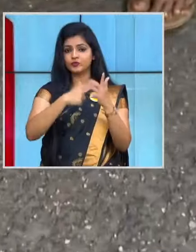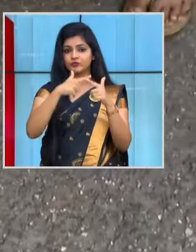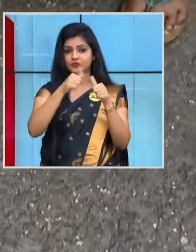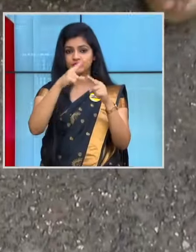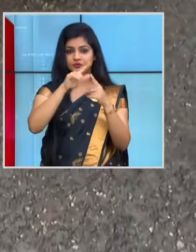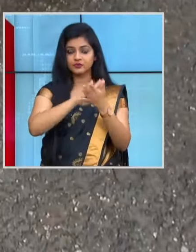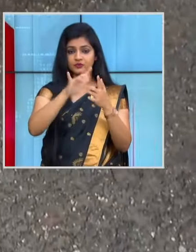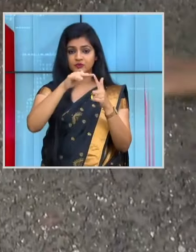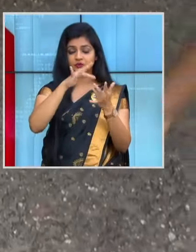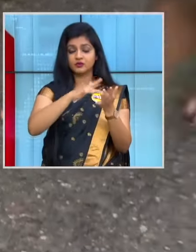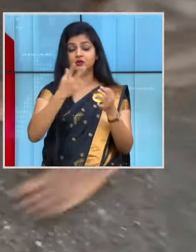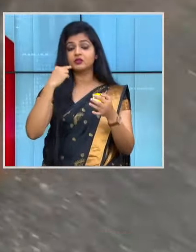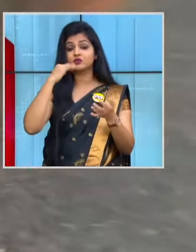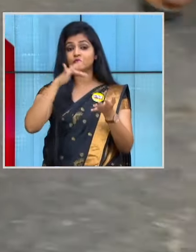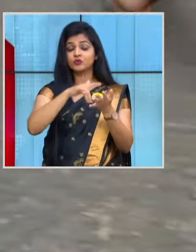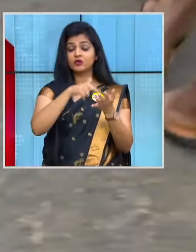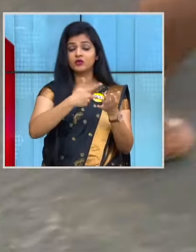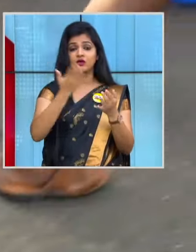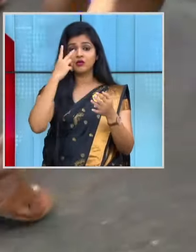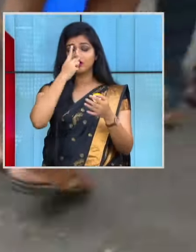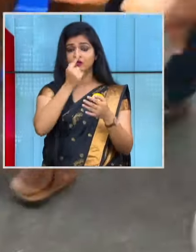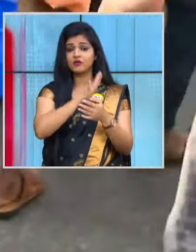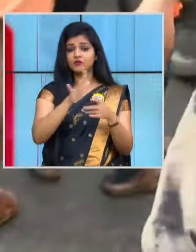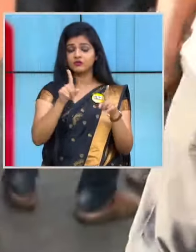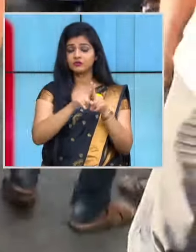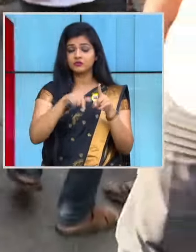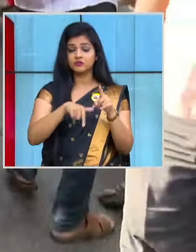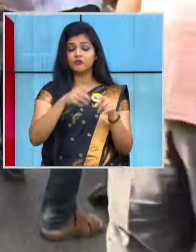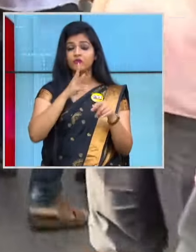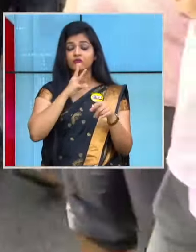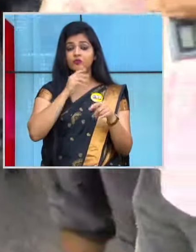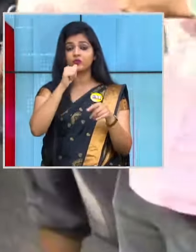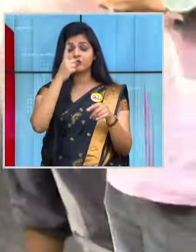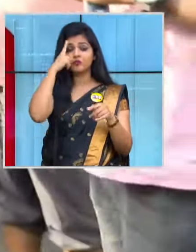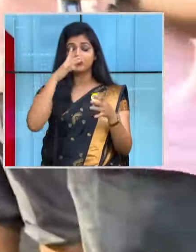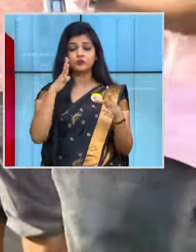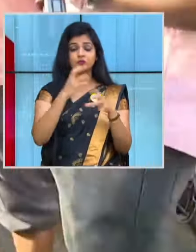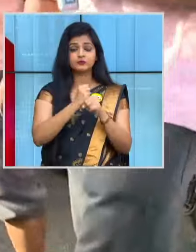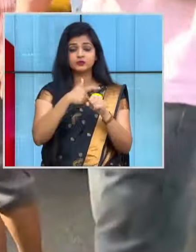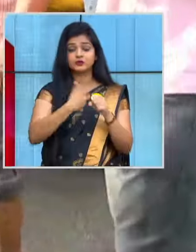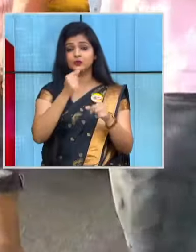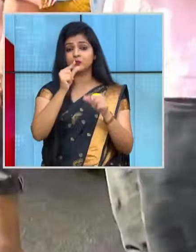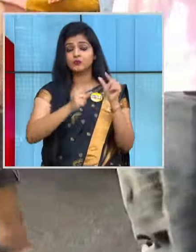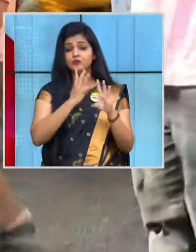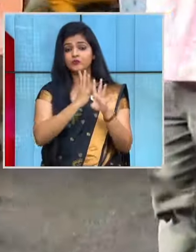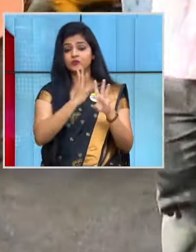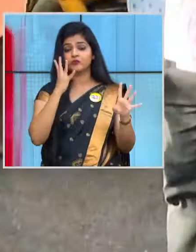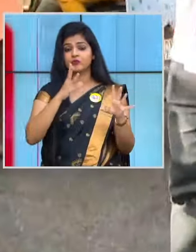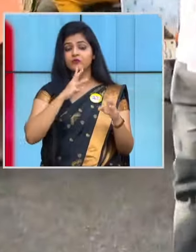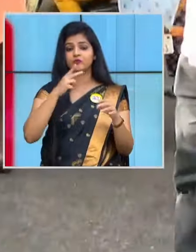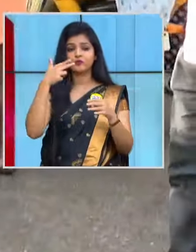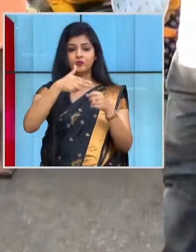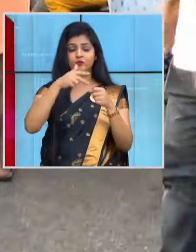നമ്മൾ തലസ്ഥാനത്ത് മുമ്പെങ്ങും കണ്ടിട്ടില്ലാത്ത വിധം ഒരു കുടിവെള്ളത്തിനായി ആളുകൾ കൂട്ടം കൂടി നിന്ന് ടാങ്കർ ലോറിക്ക് മുന്നിൽ നിൽക്കുന്ന